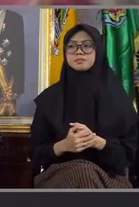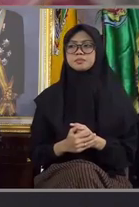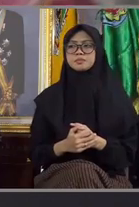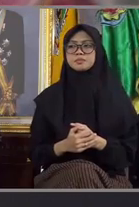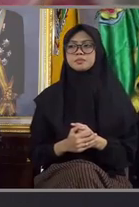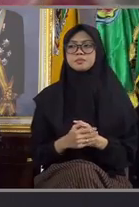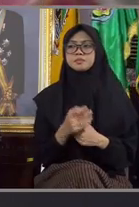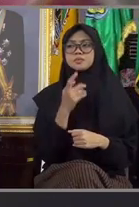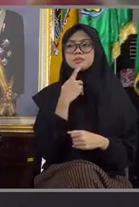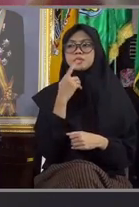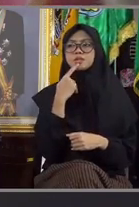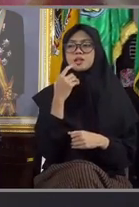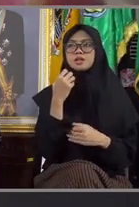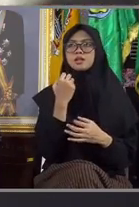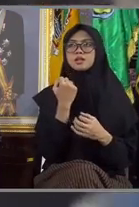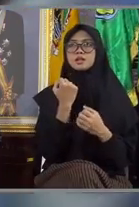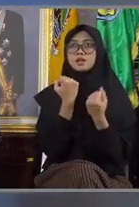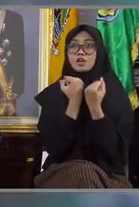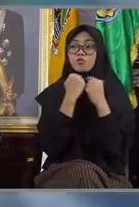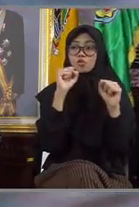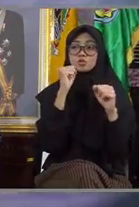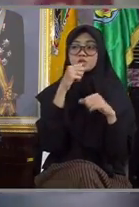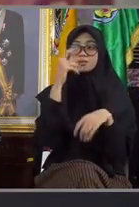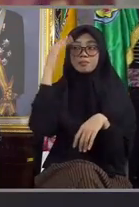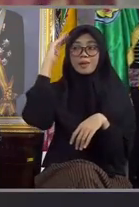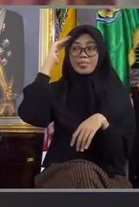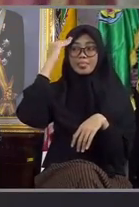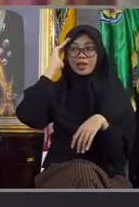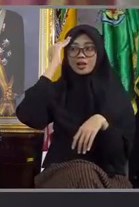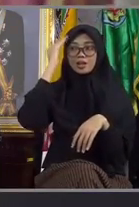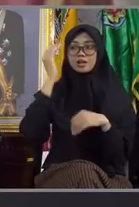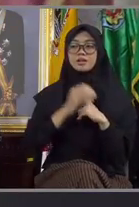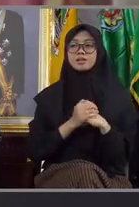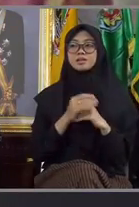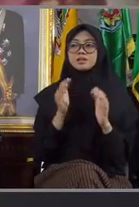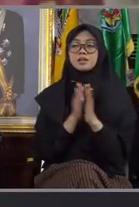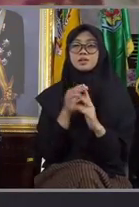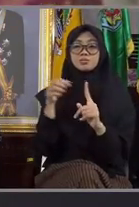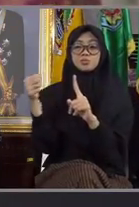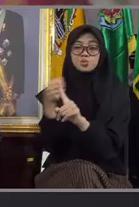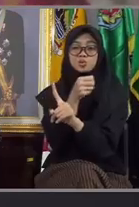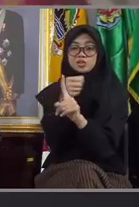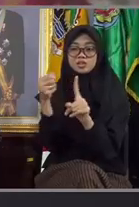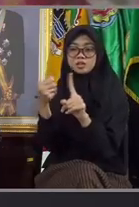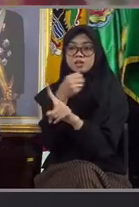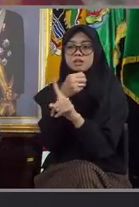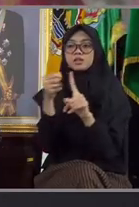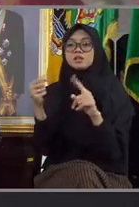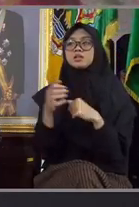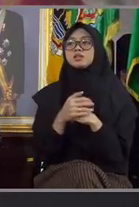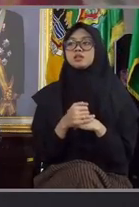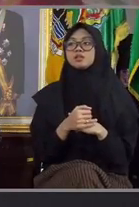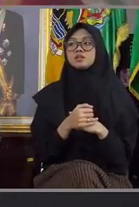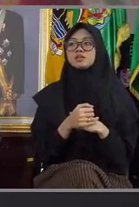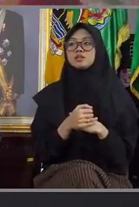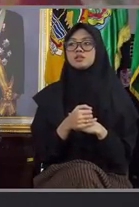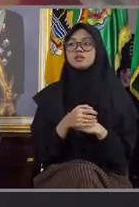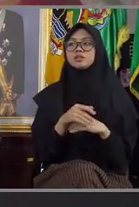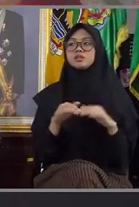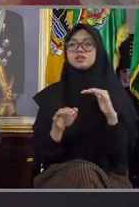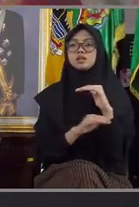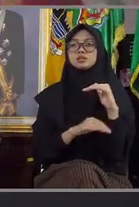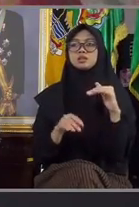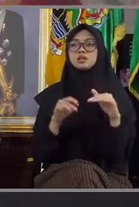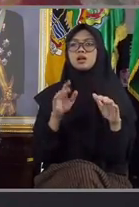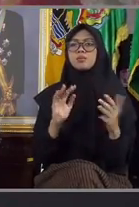kaitan dengan revolusi mental, kaitan dengan bullying, kaitan dengan kenakalan remaja, bersumber dari